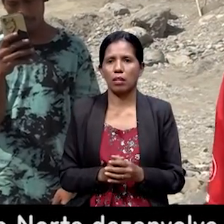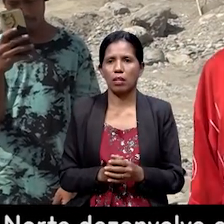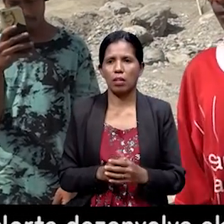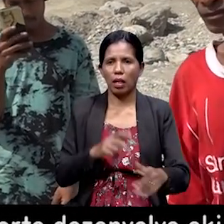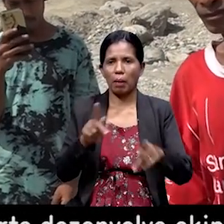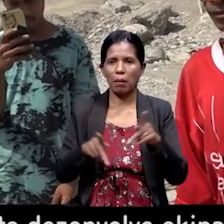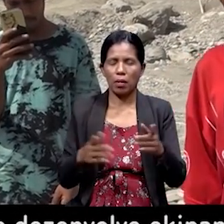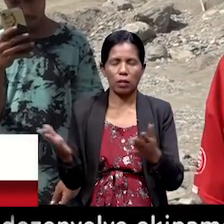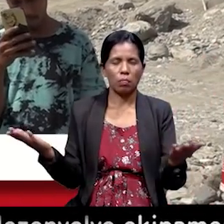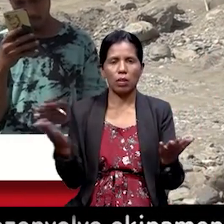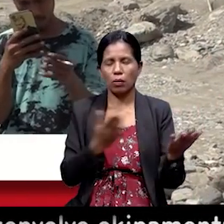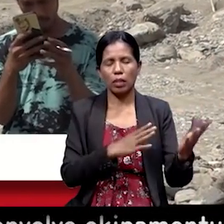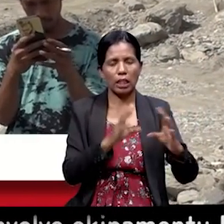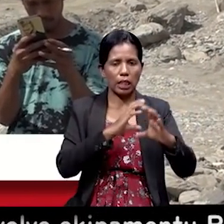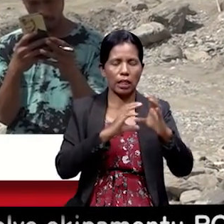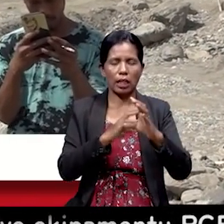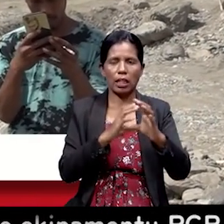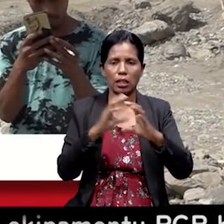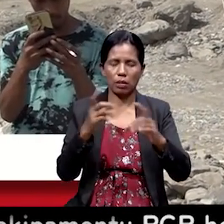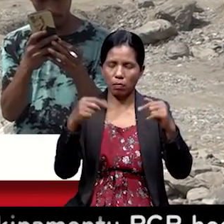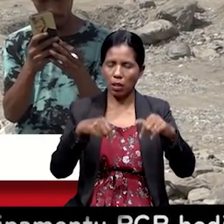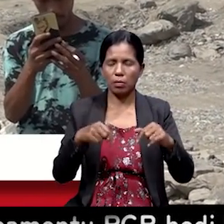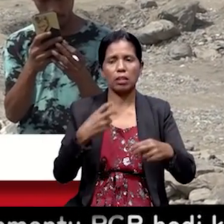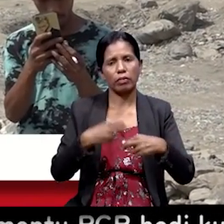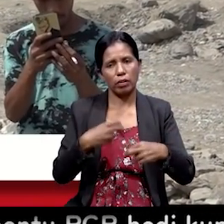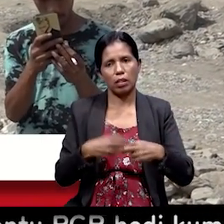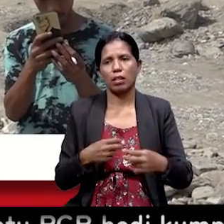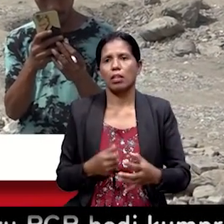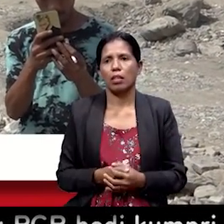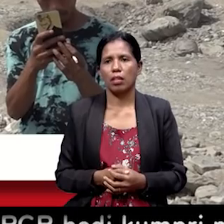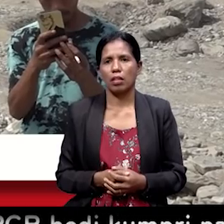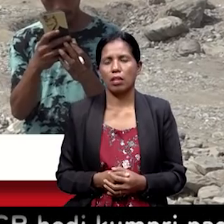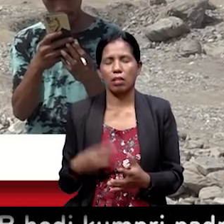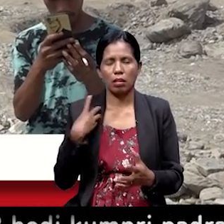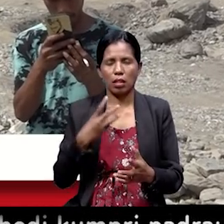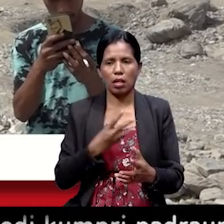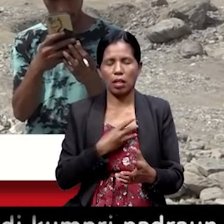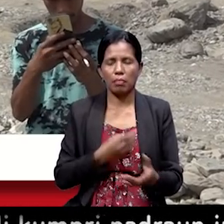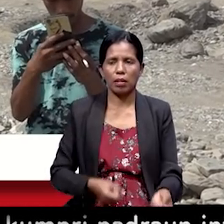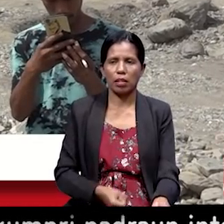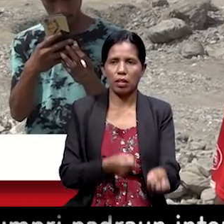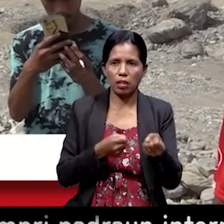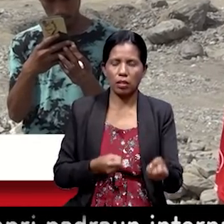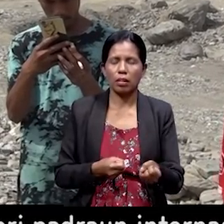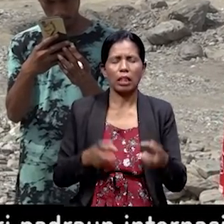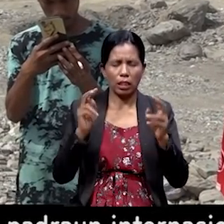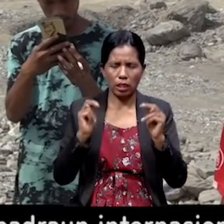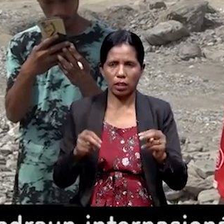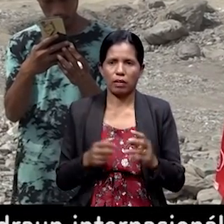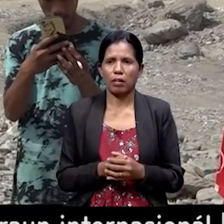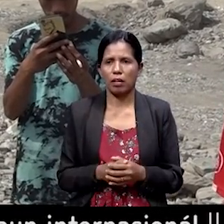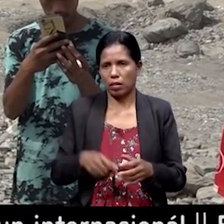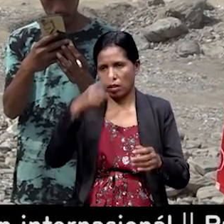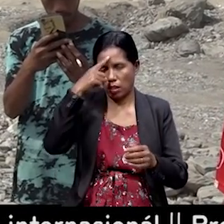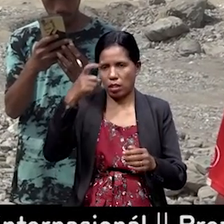tulamos araska. Nebe ho idanemos ami ba bakura henek ne hansa akasan hansa ho obrigaan dit tambah